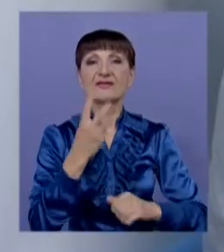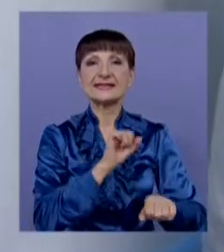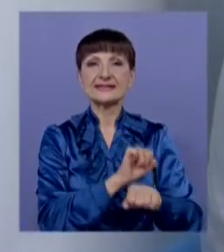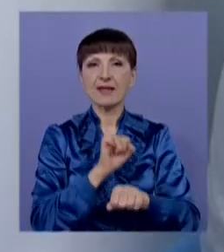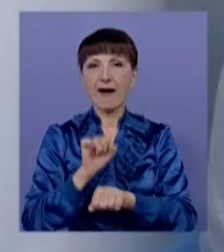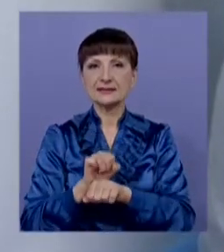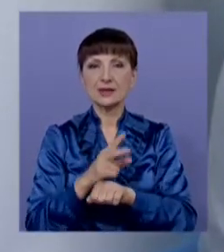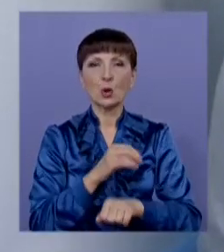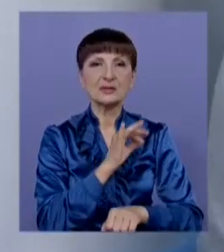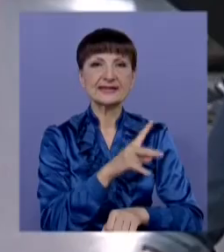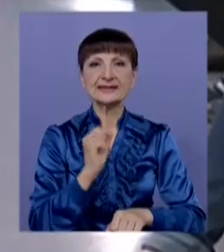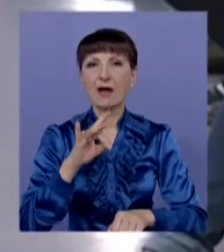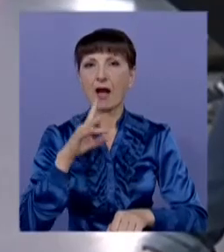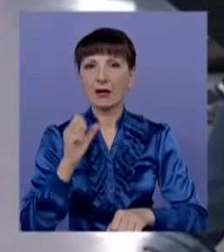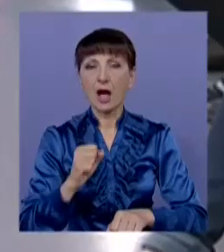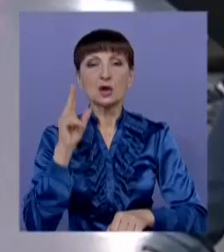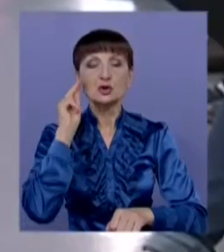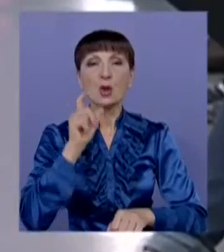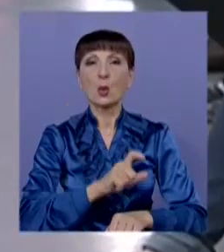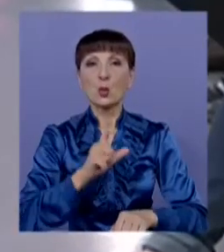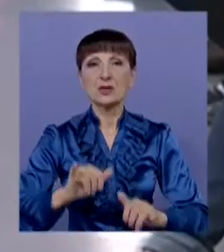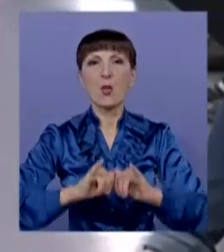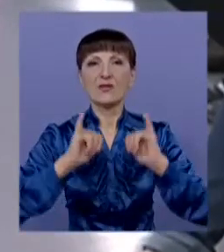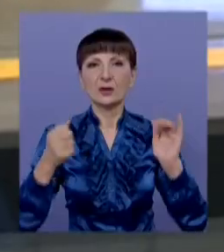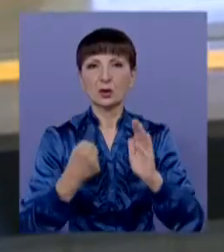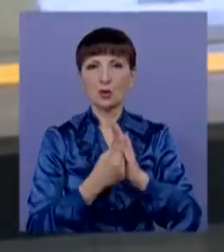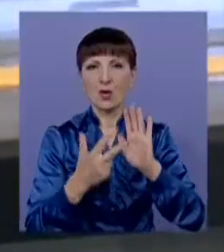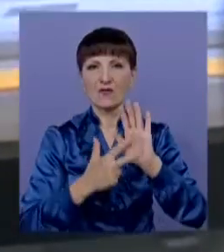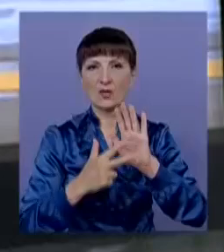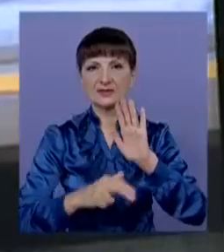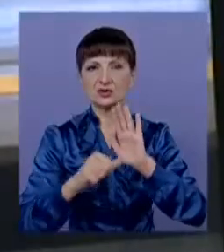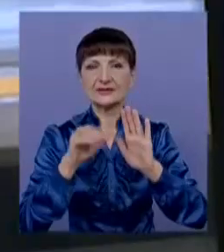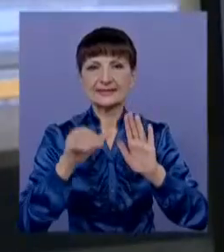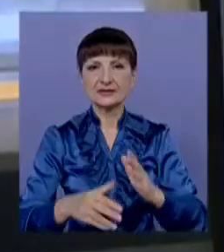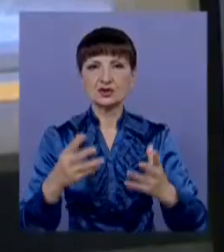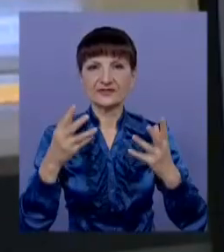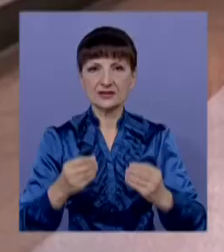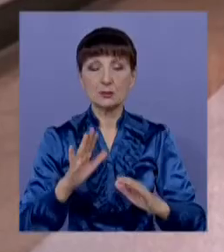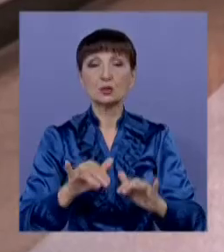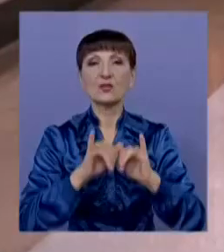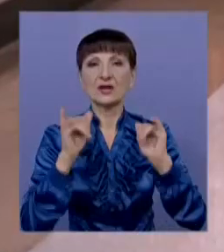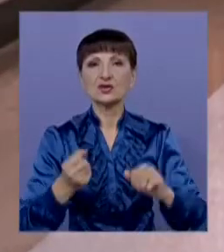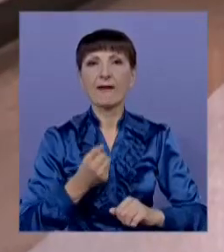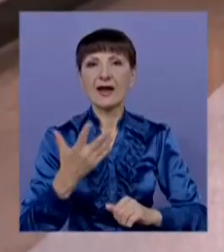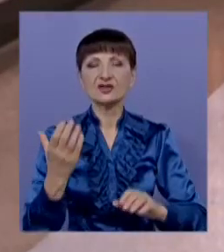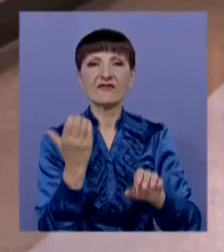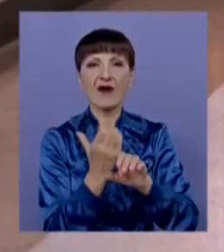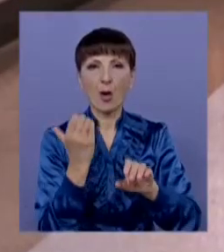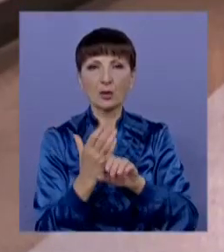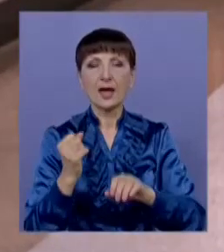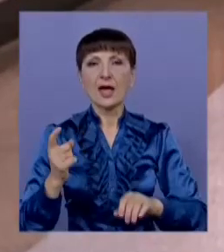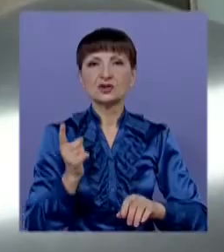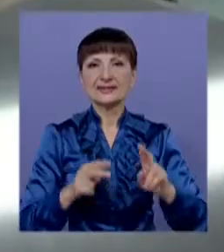станций до стыки Сарыарка число пассажиропотока возрастет до 86 тысяч в день. Будет увеличено количество вагонов и